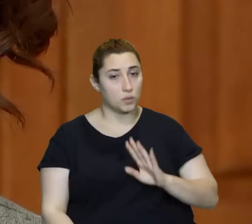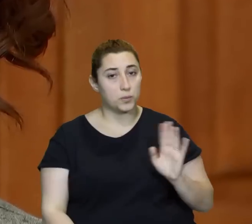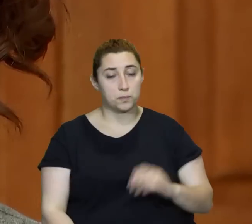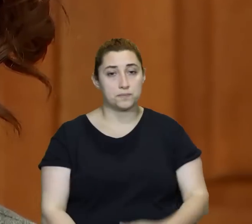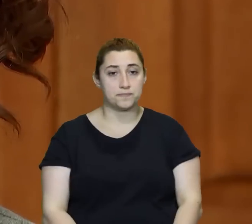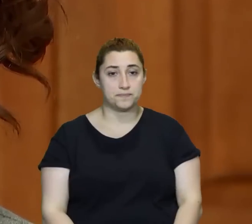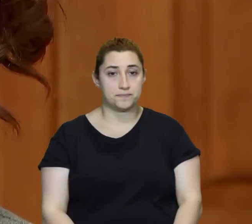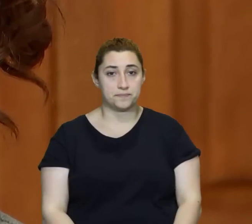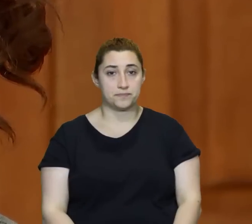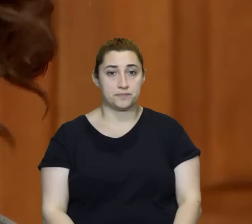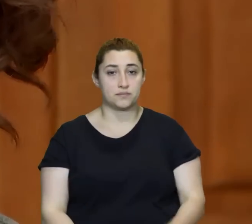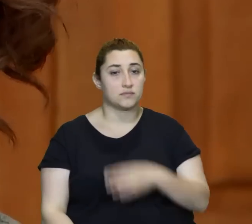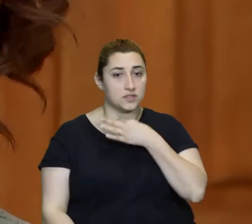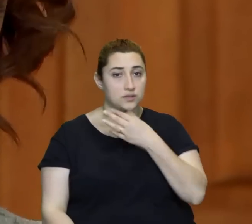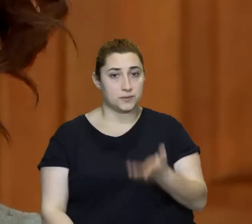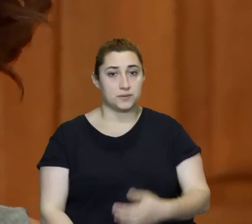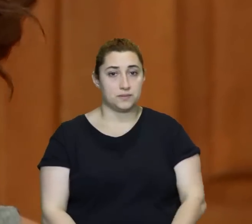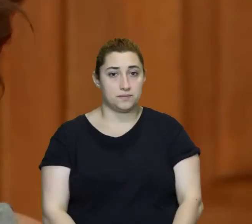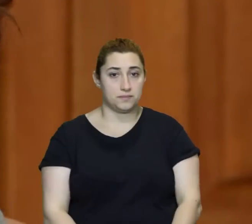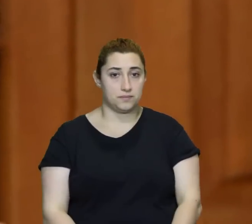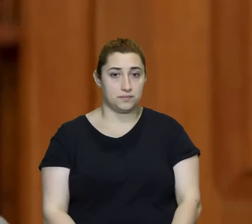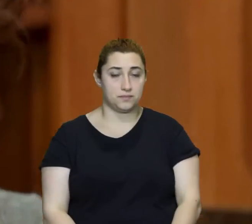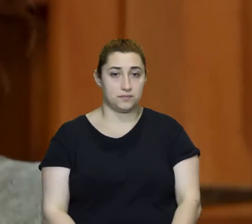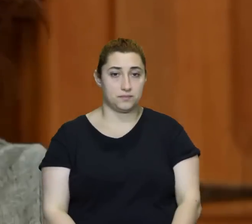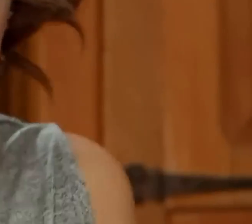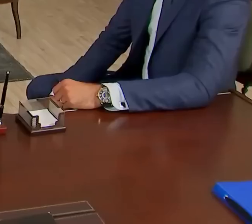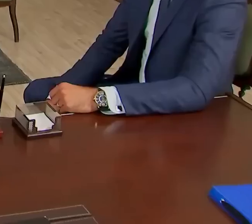Tamam. Teşekkür ederim.